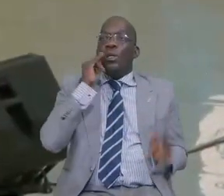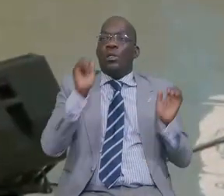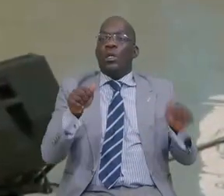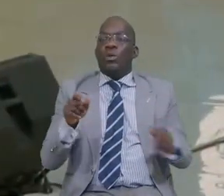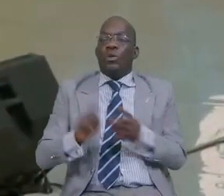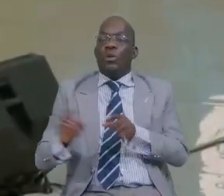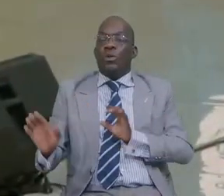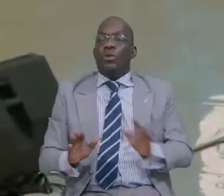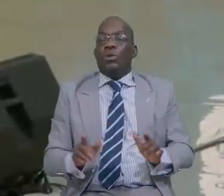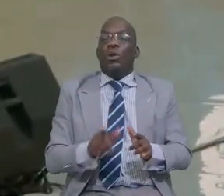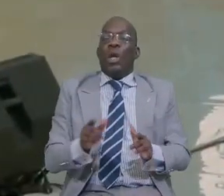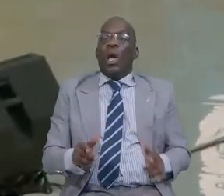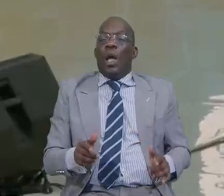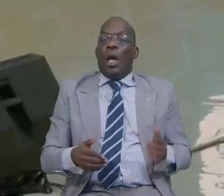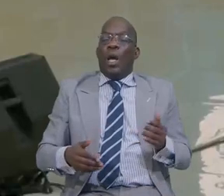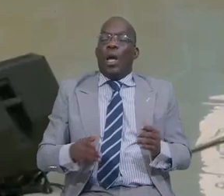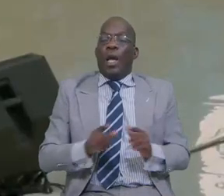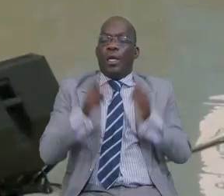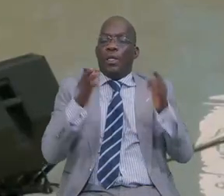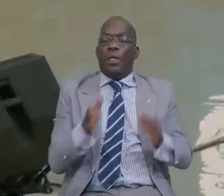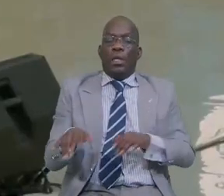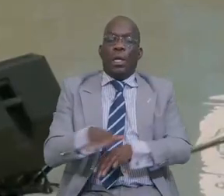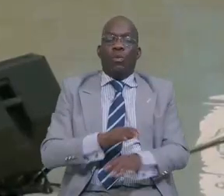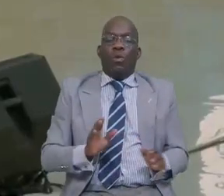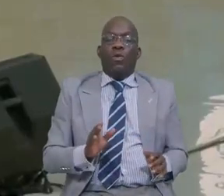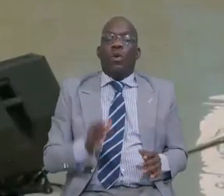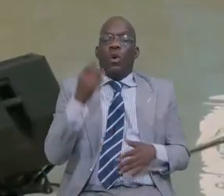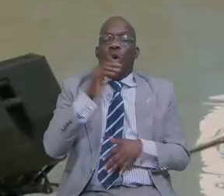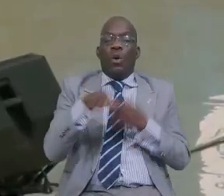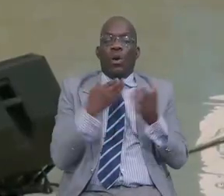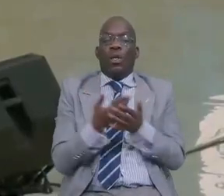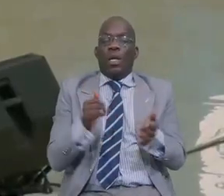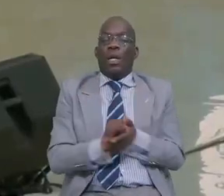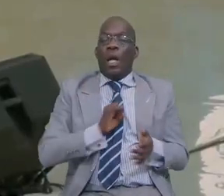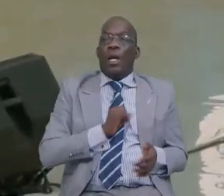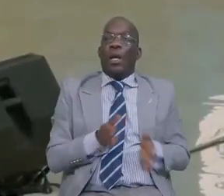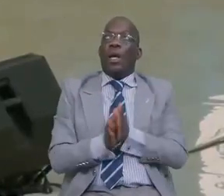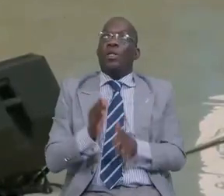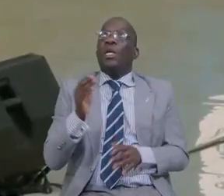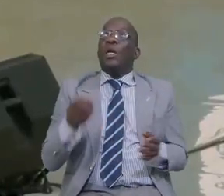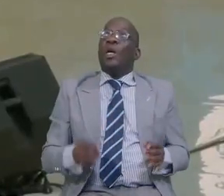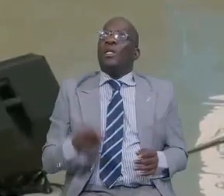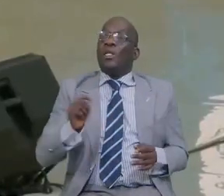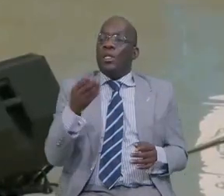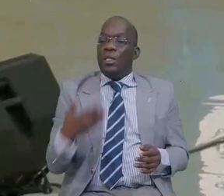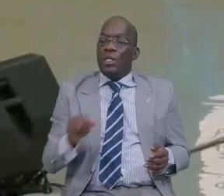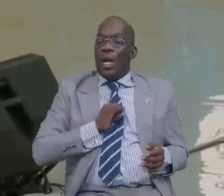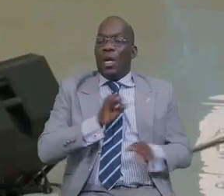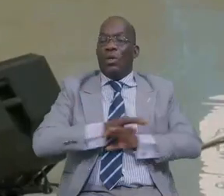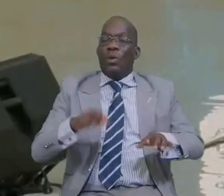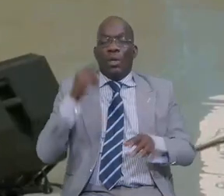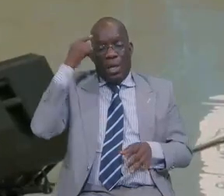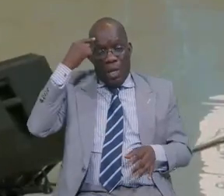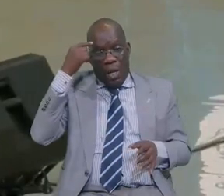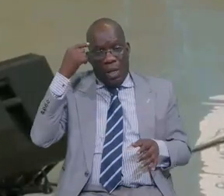et au-delà de tout ce que je demande. Même les choses que je ne peux demander pas,